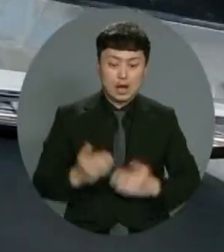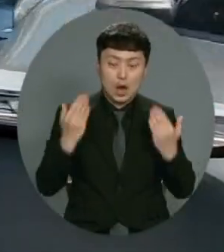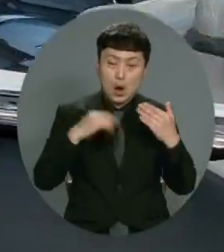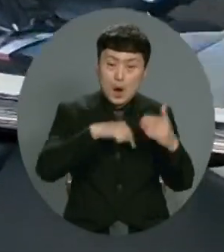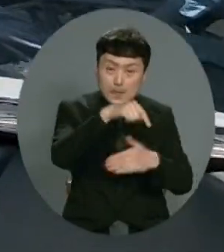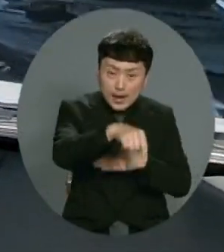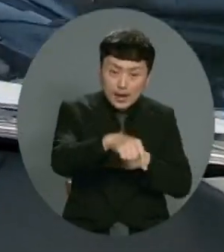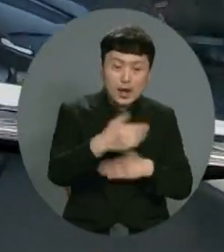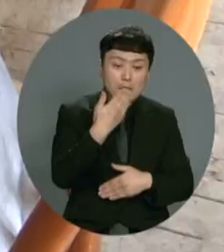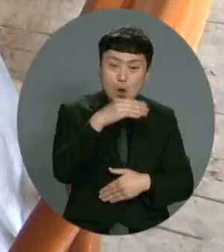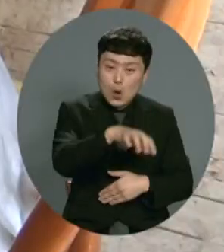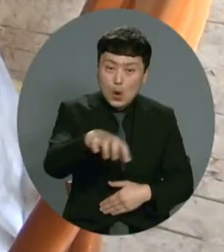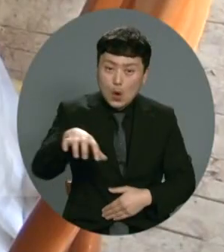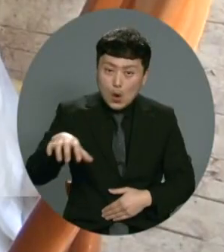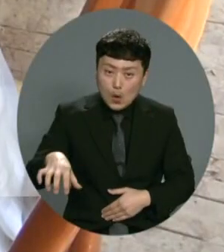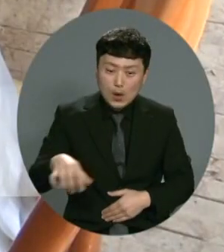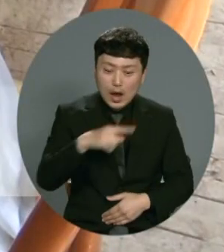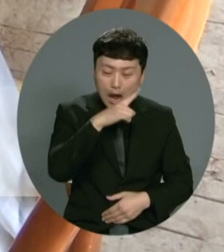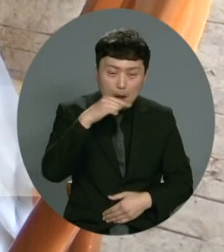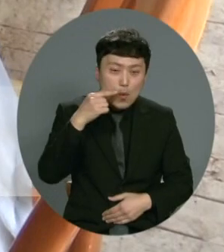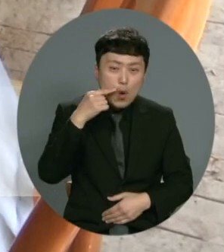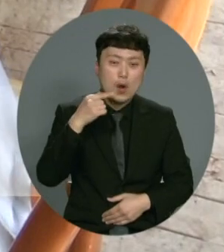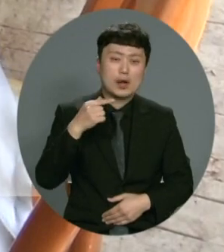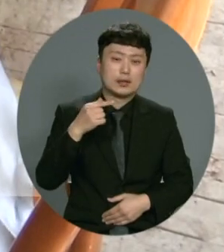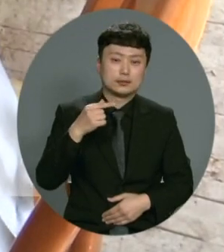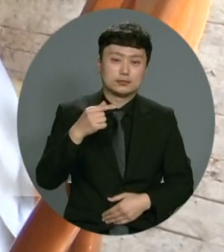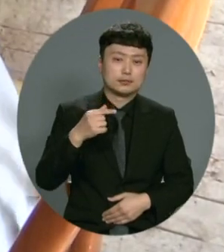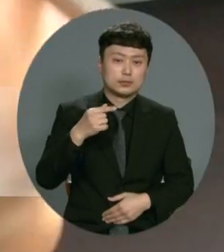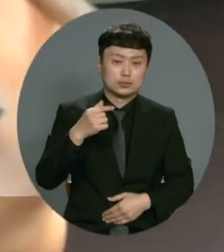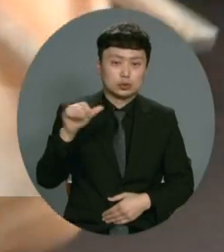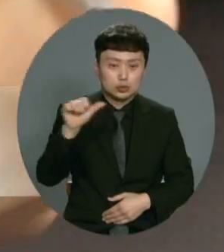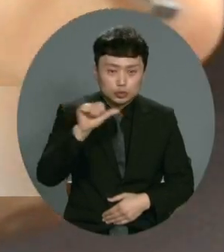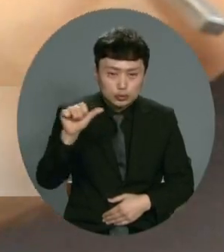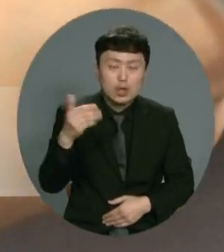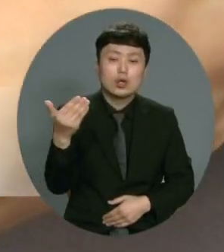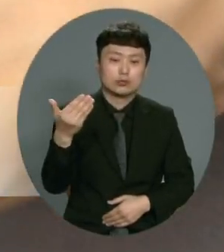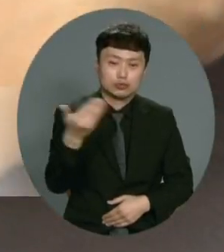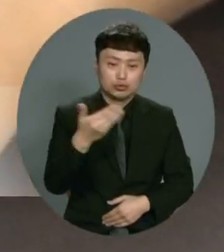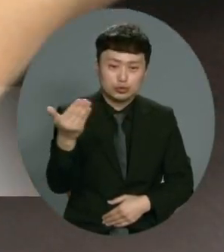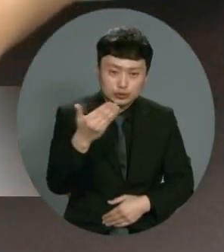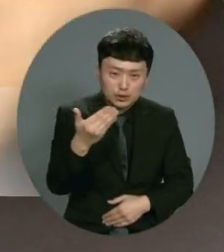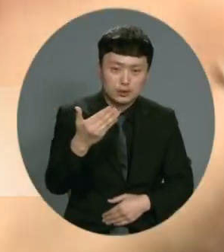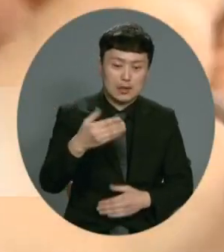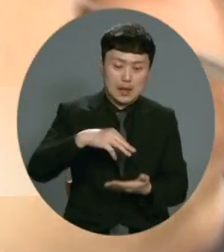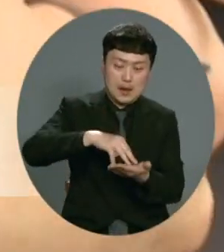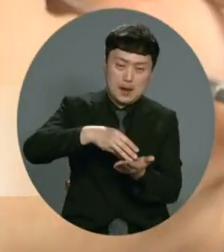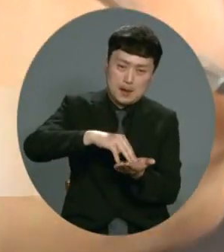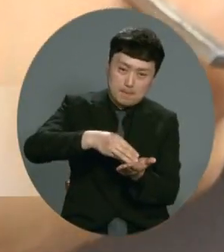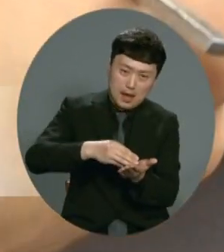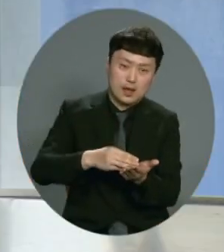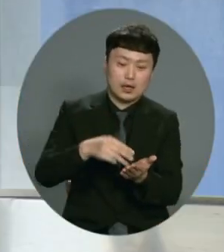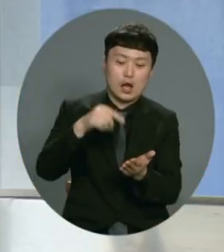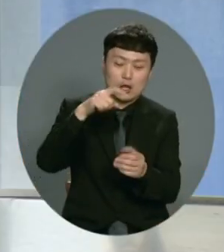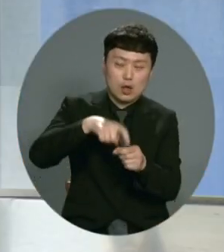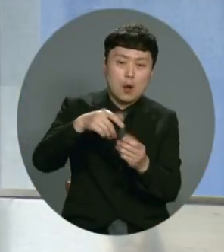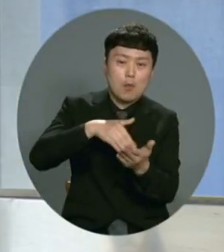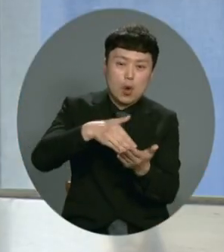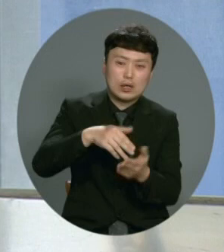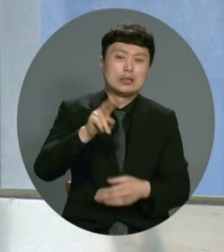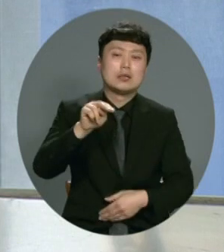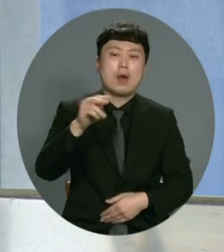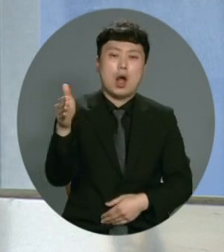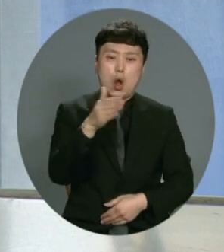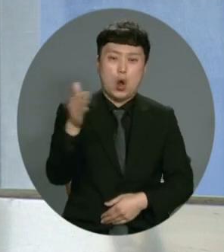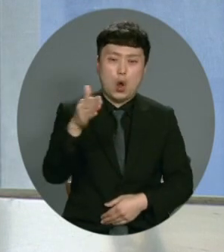밖에 식당가를 둘러보니 일본 라면 9,000원 파스타 15,000원 떡볶이 세트 메뉴가 2만원 가까이 합니다 하지만